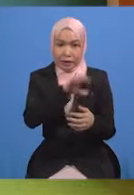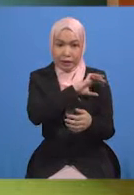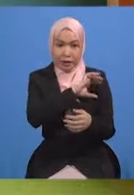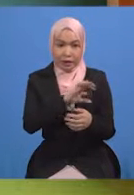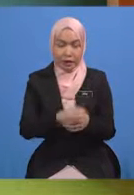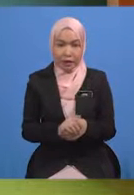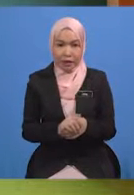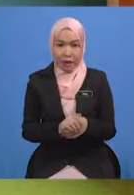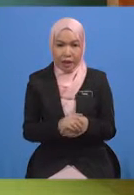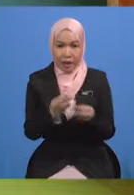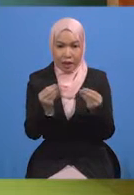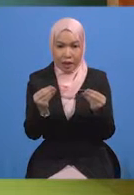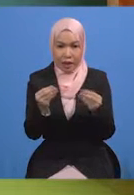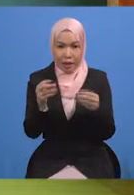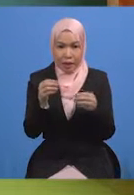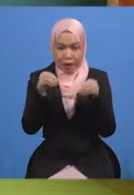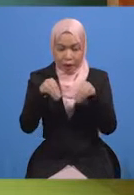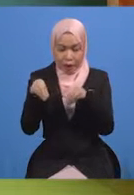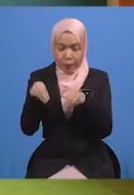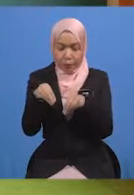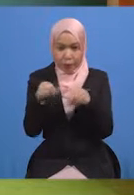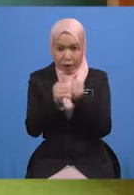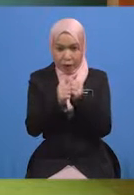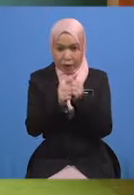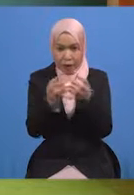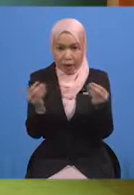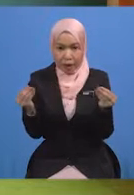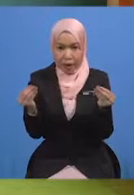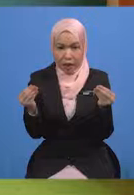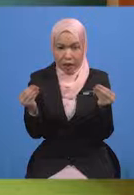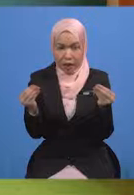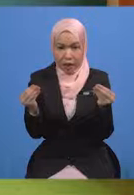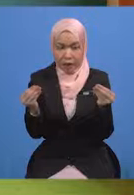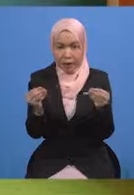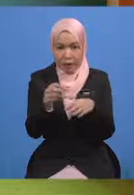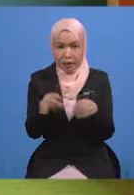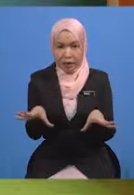tanah antara tanah kebun dengan tanah pasir?